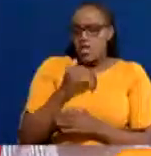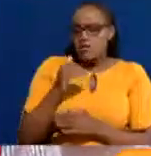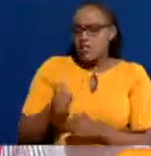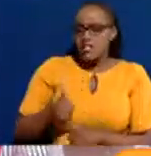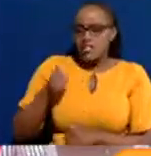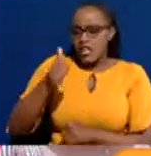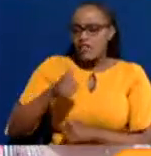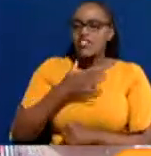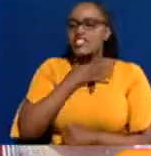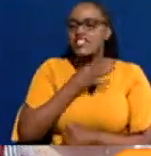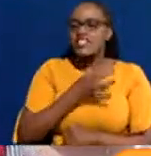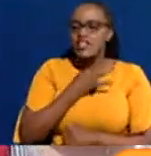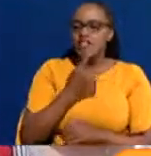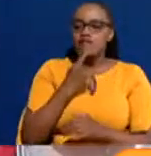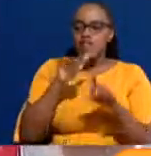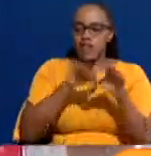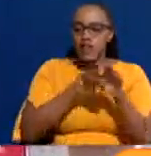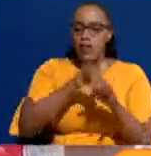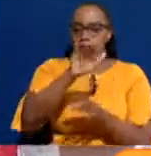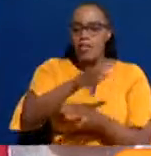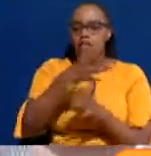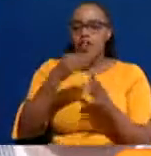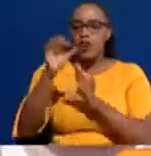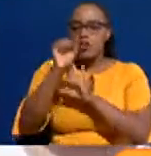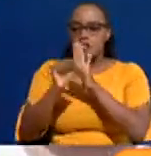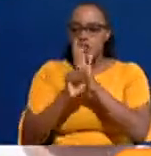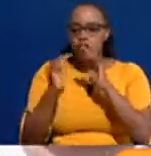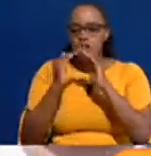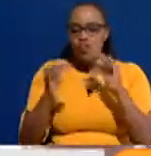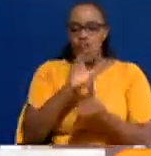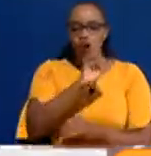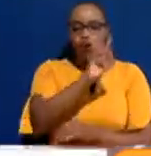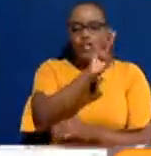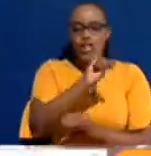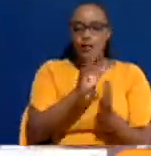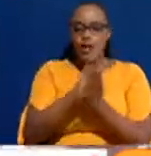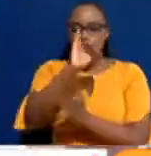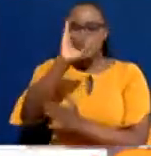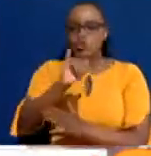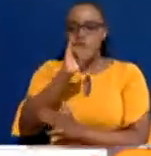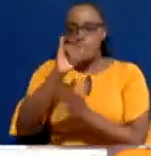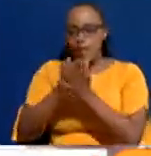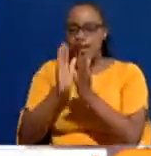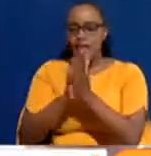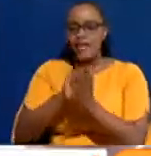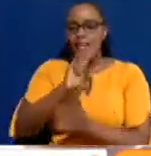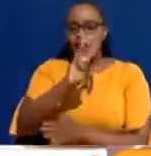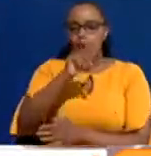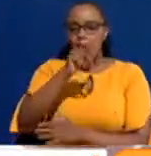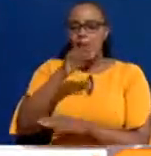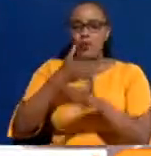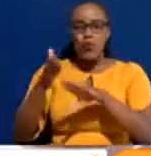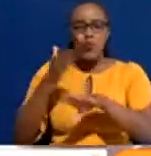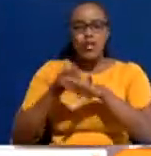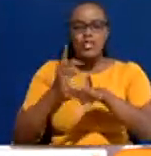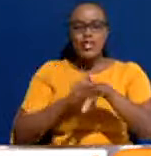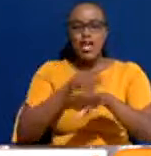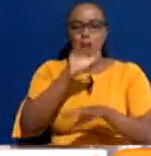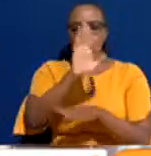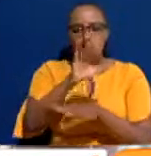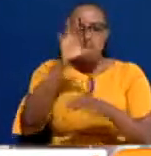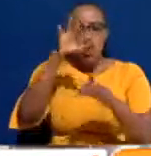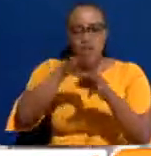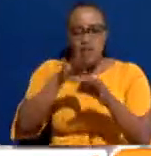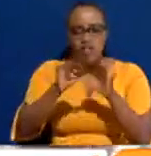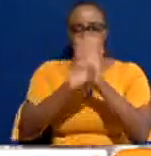And I want to tell the members of parliament who are going to state house, both in ODM, in Jubilee and in Wiper, you're wasting your time. You were elected